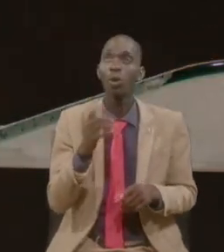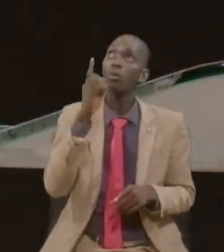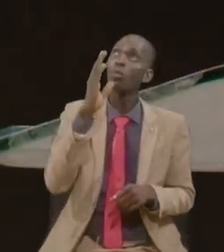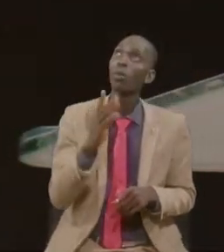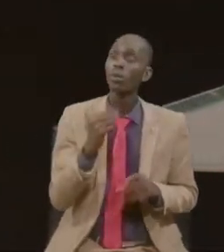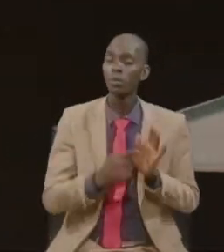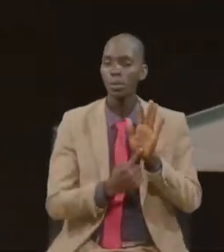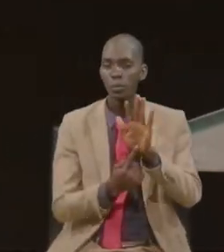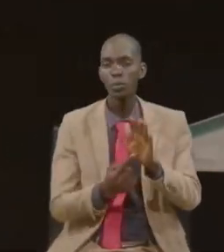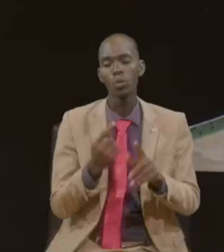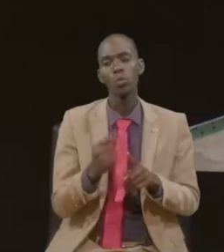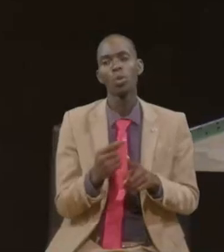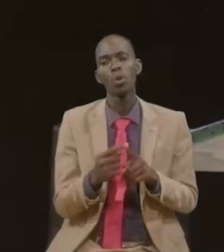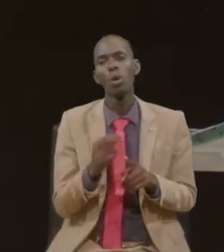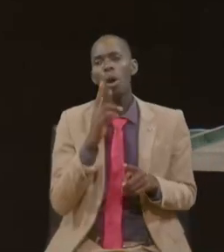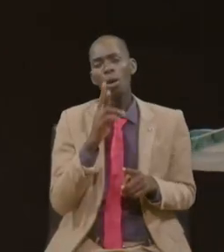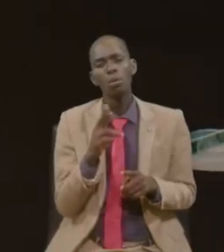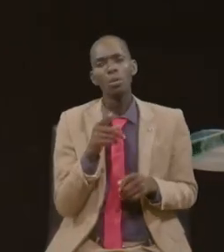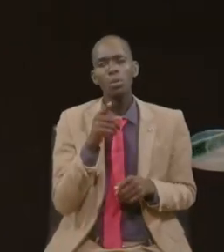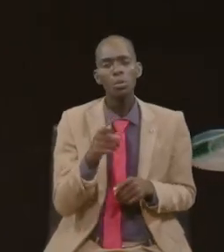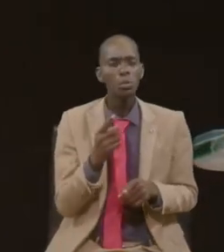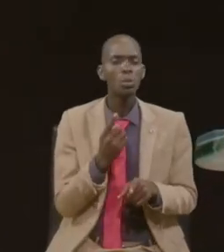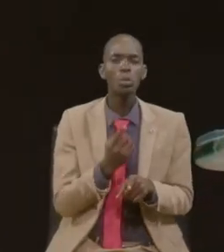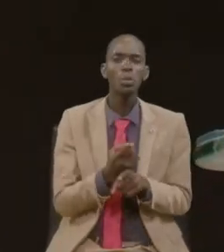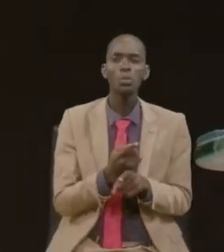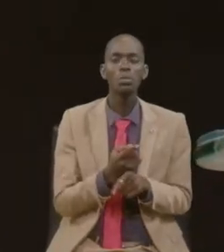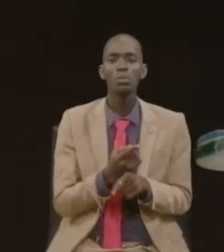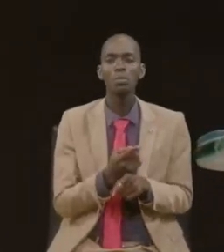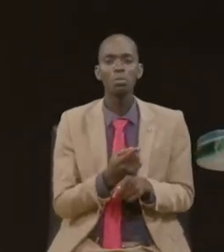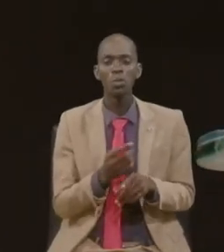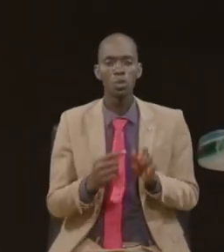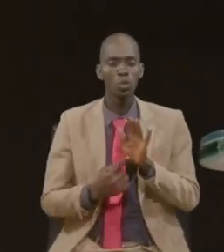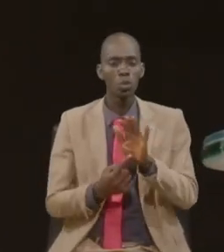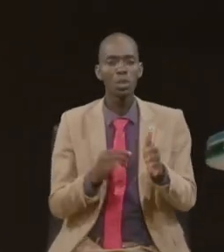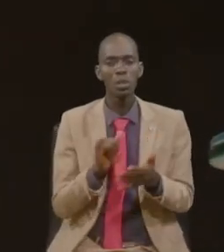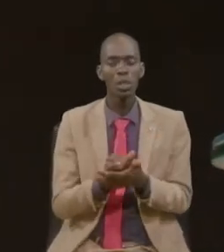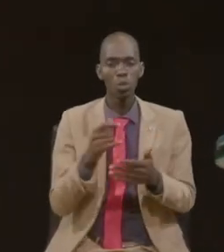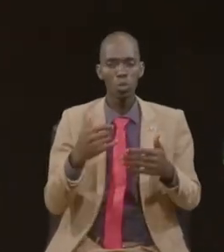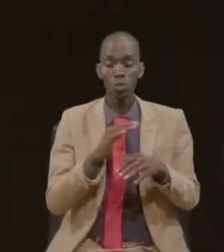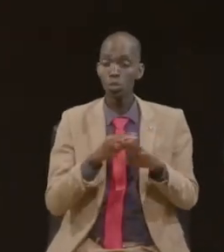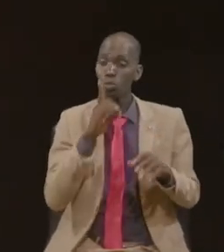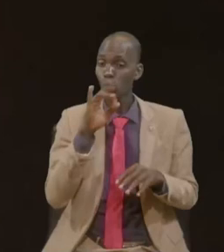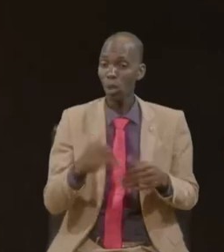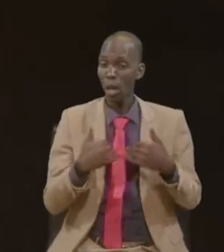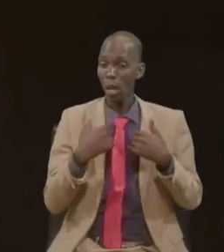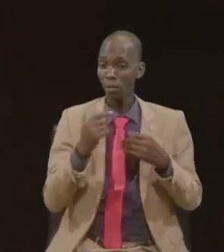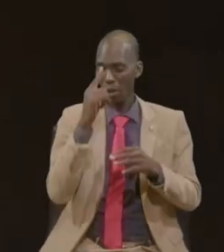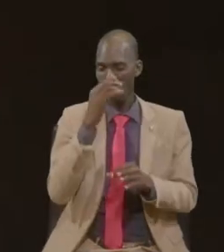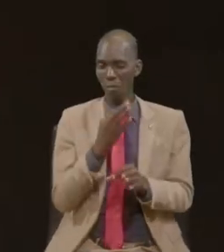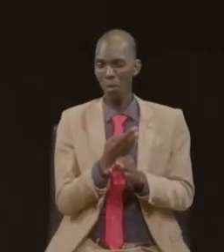Dieu, la révélation de la parole de Dieu, ou bien vous haïssez comme si